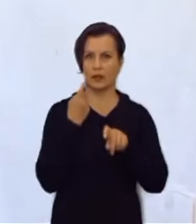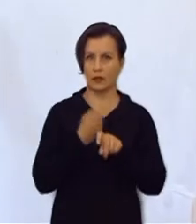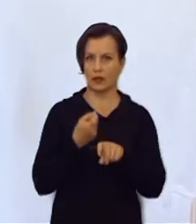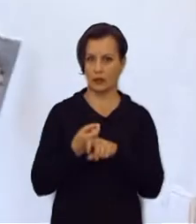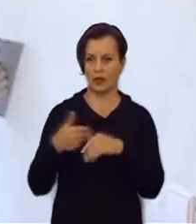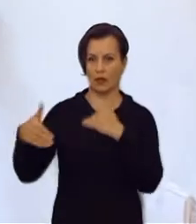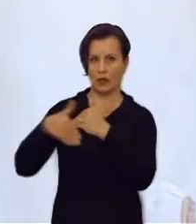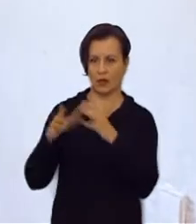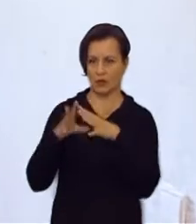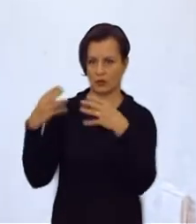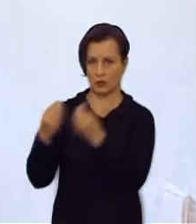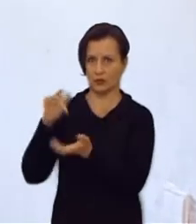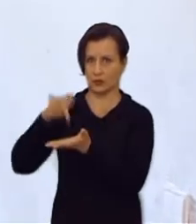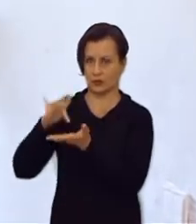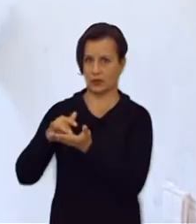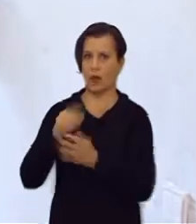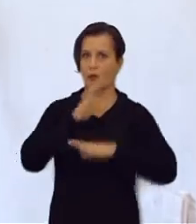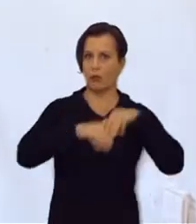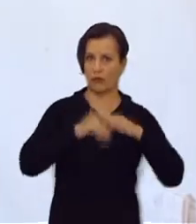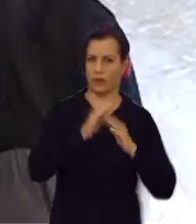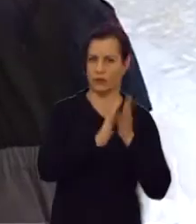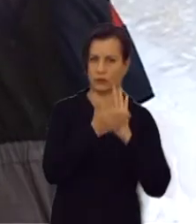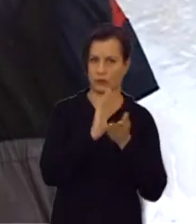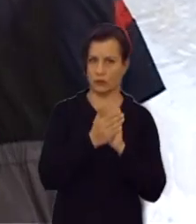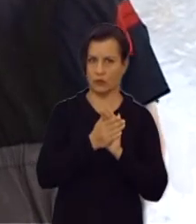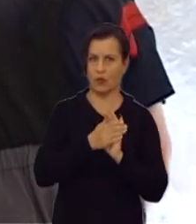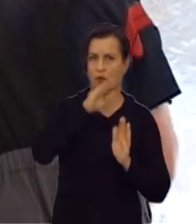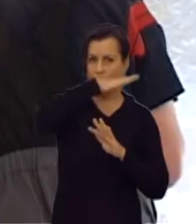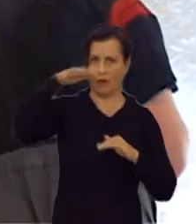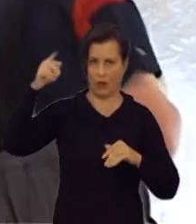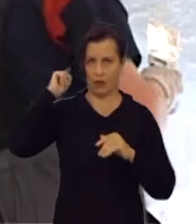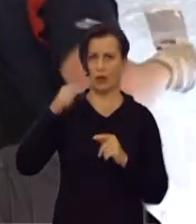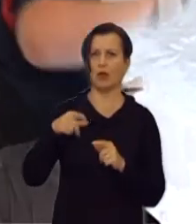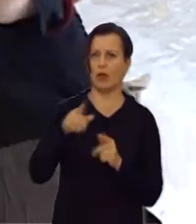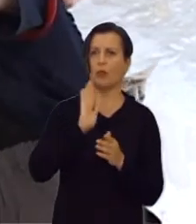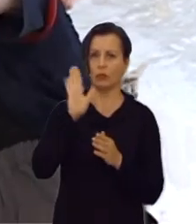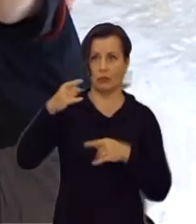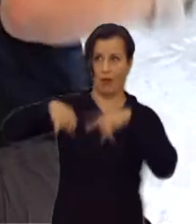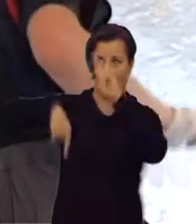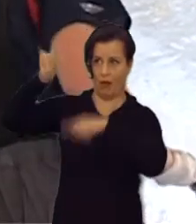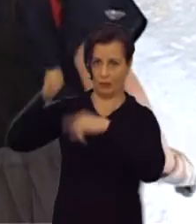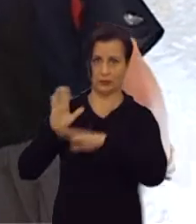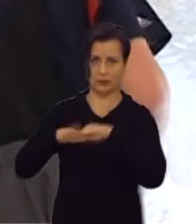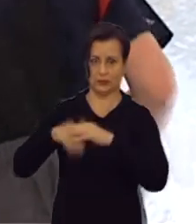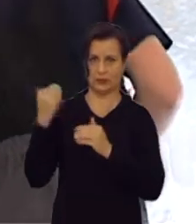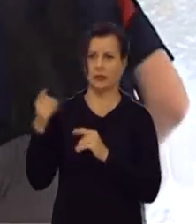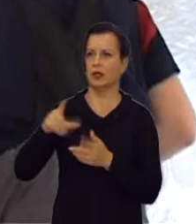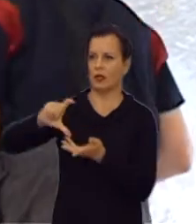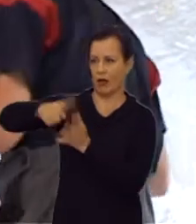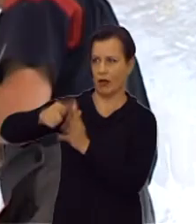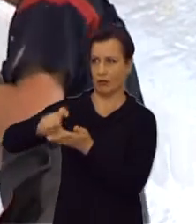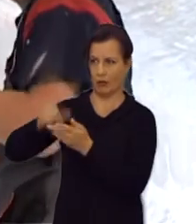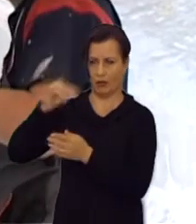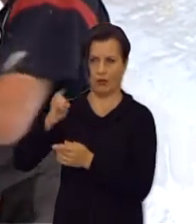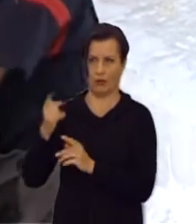Kėdainių pagalbos šeimai centre profesinio rengimo centro moksleiviai, būsimieji apdalininkai, remontuoja vaikų kambarį. Pasak